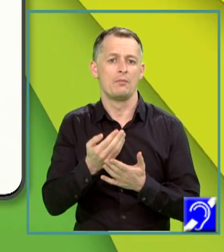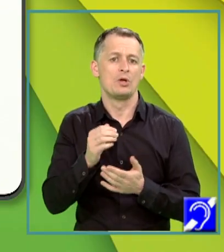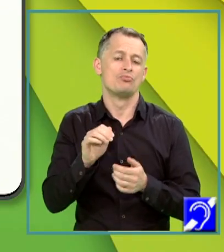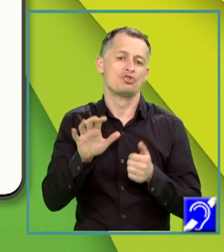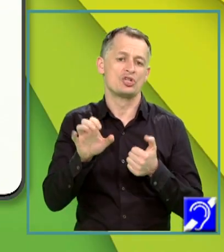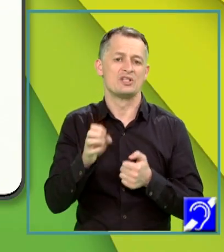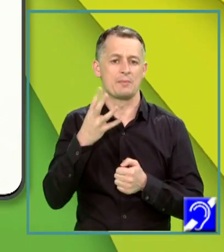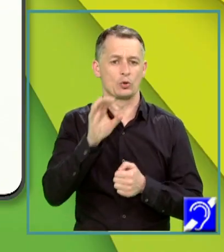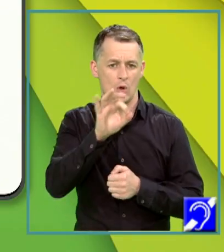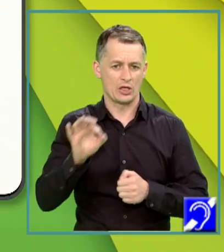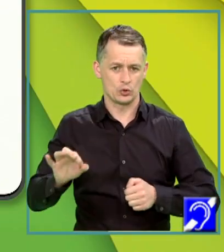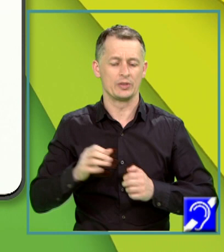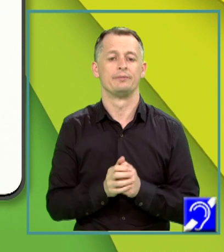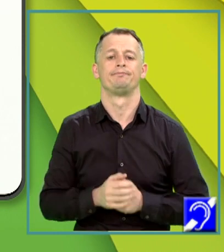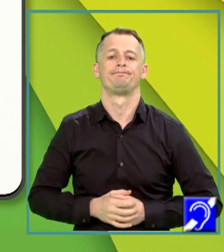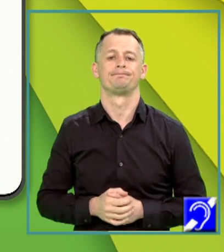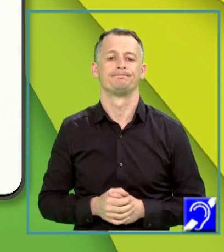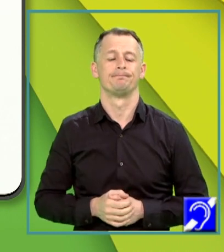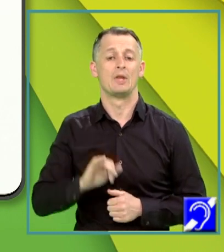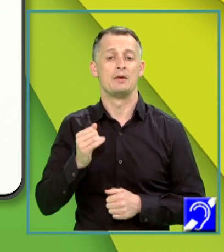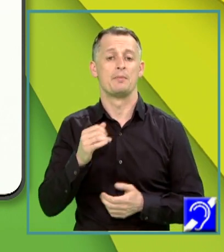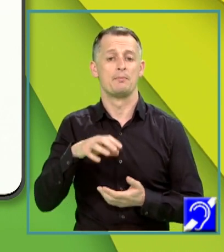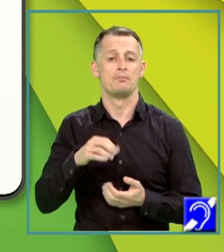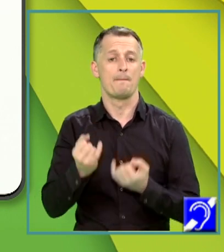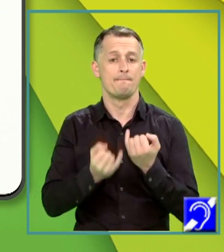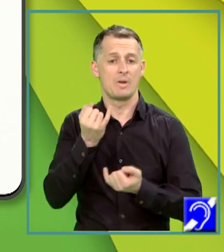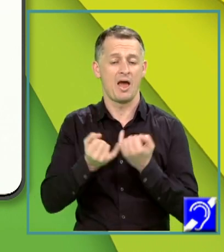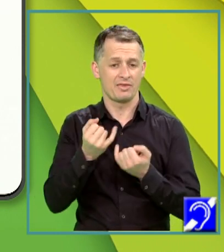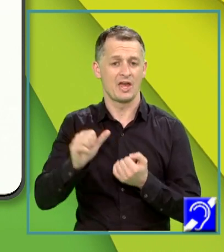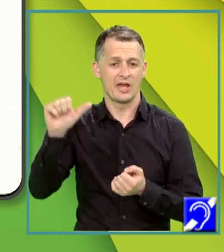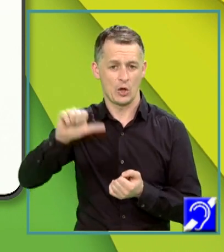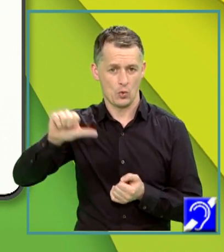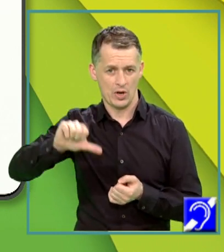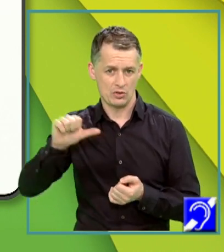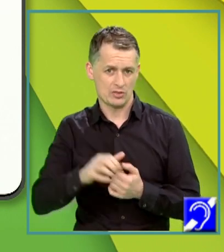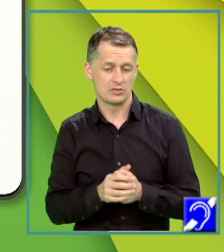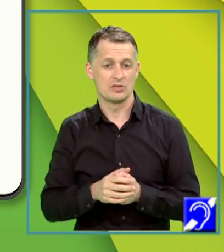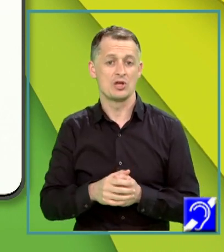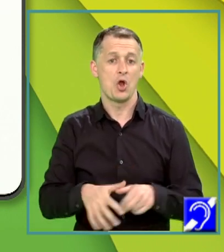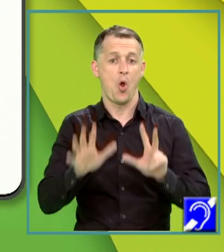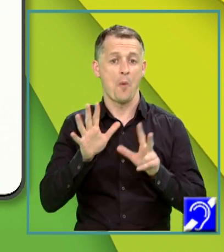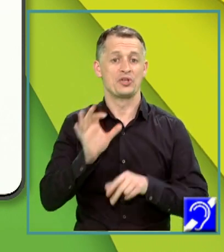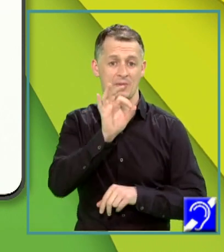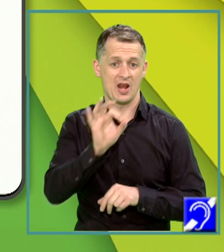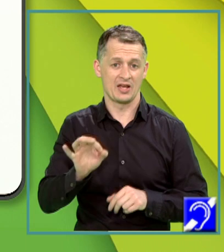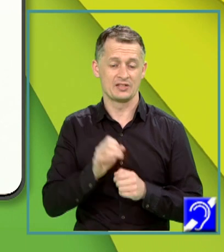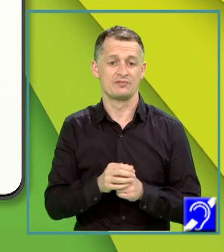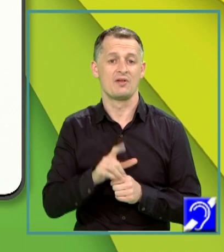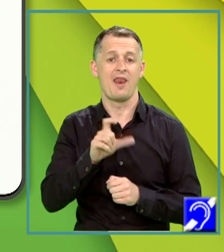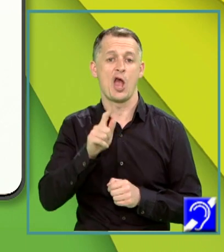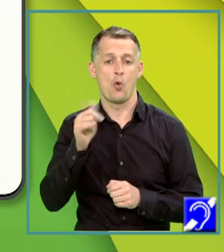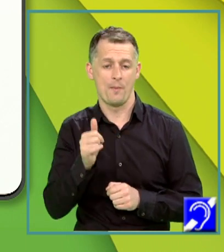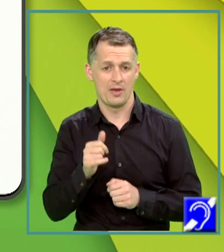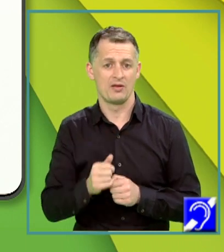de asemenea plante oleaginoase în proporție de 18% legume în